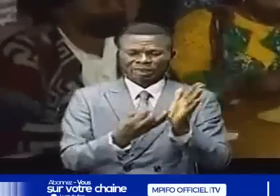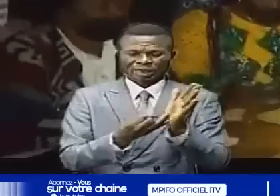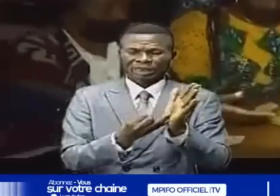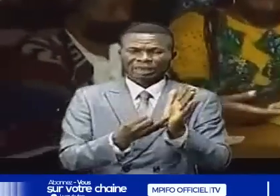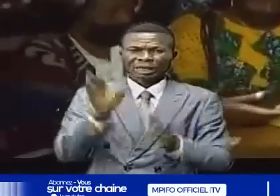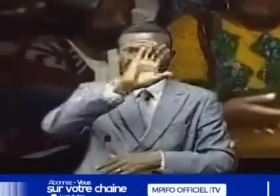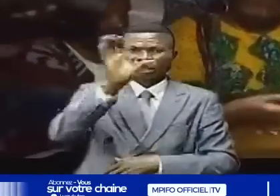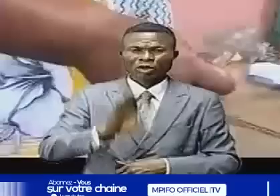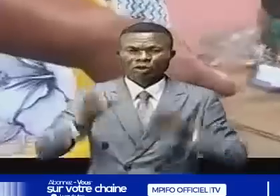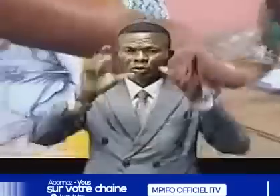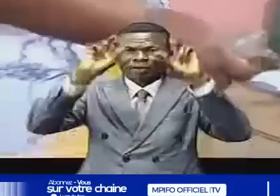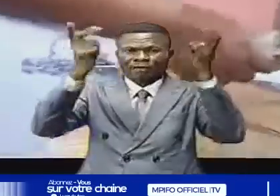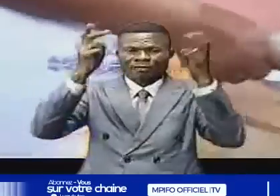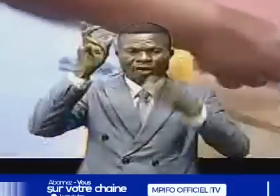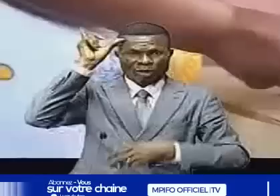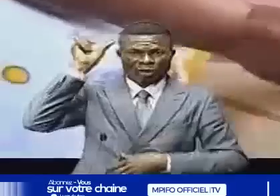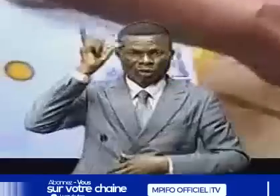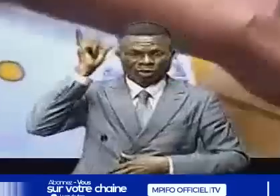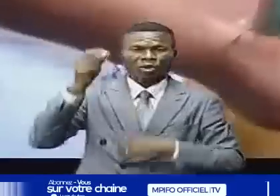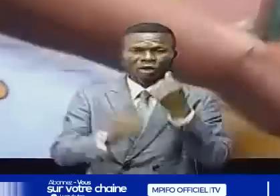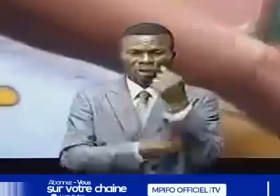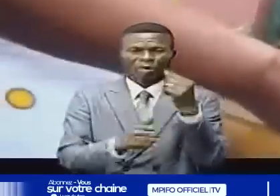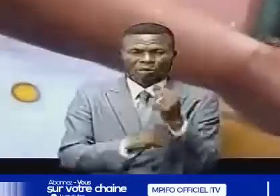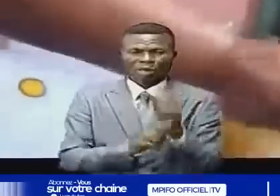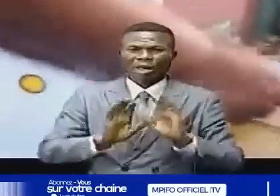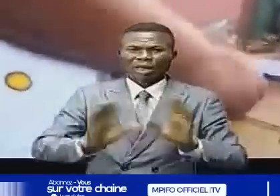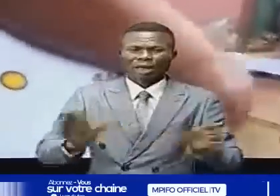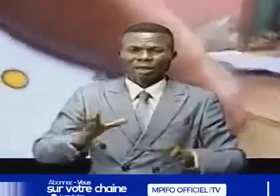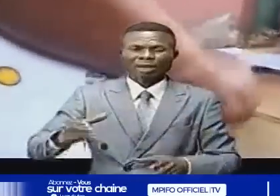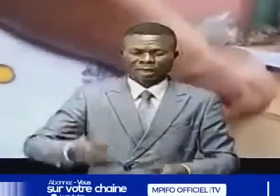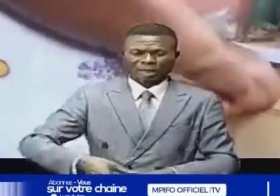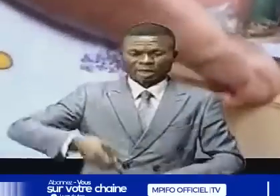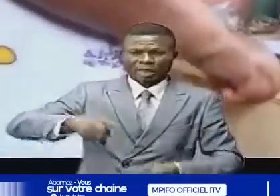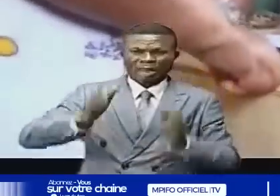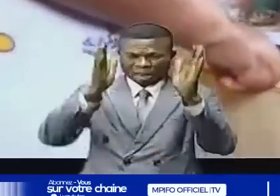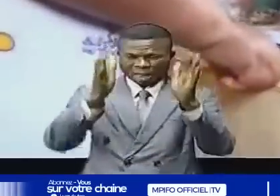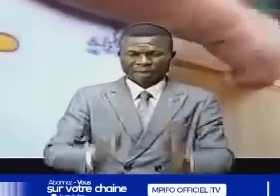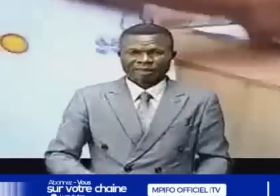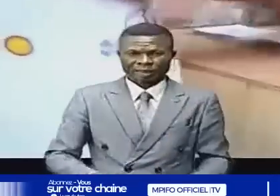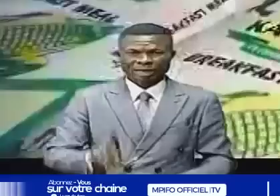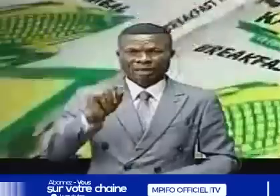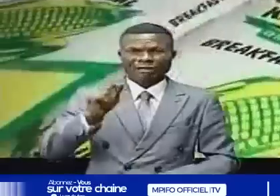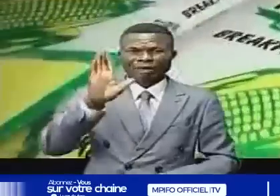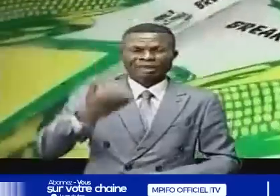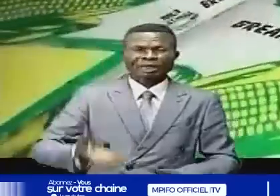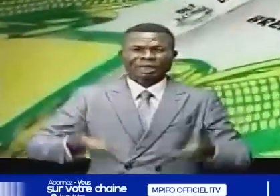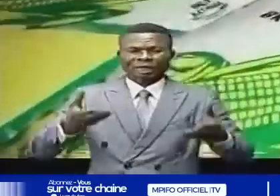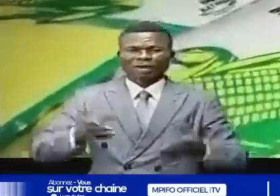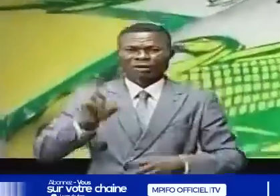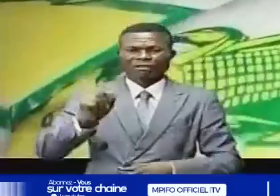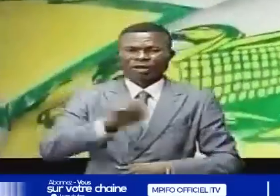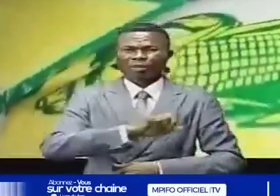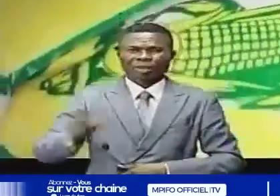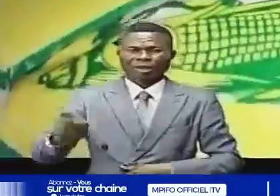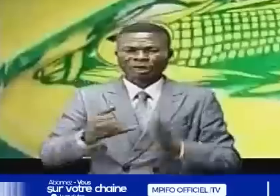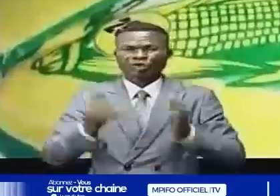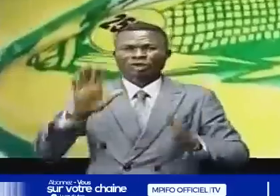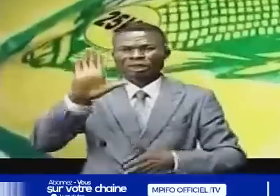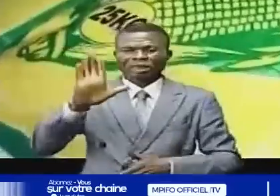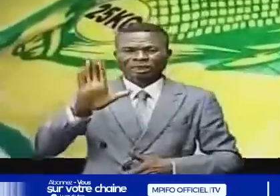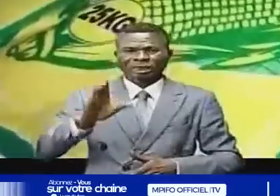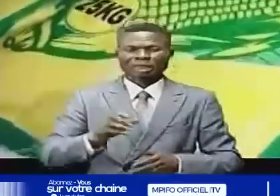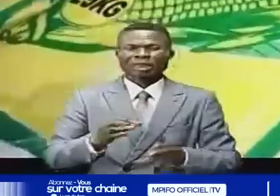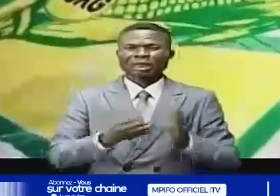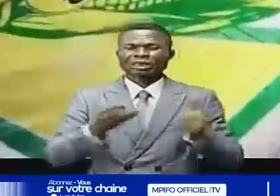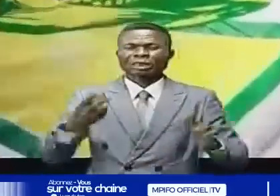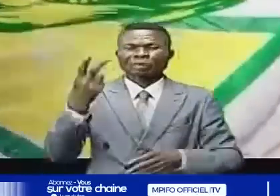Lubumbashi. La population peut désormais se procurer un sac de 25 kg à 20 000 francs congolais au lieu de 65 ou 70 000